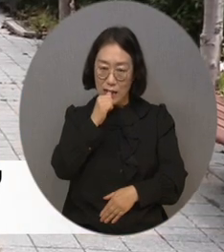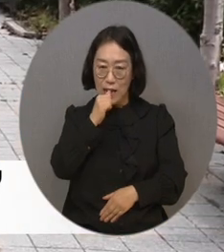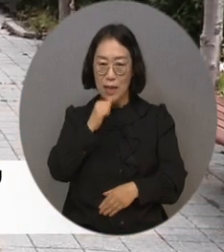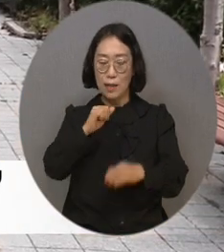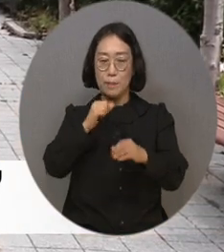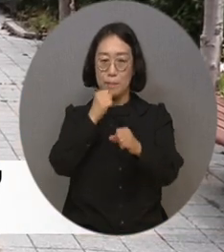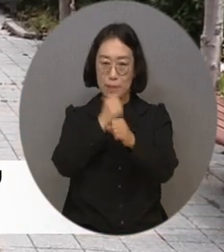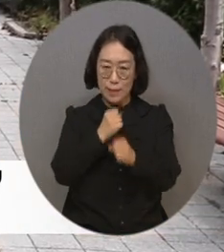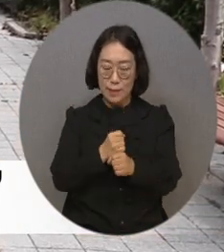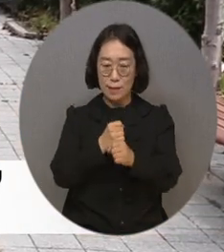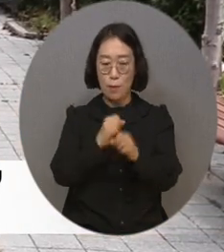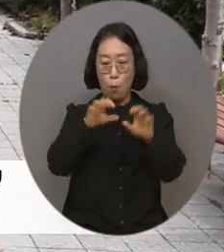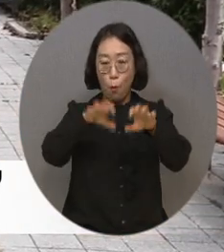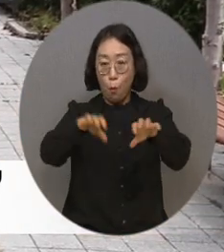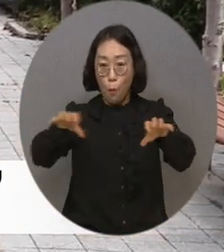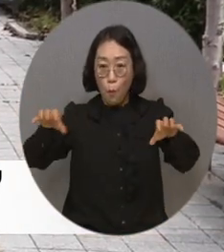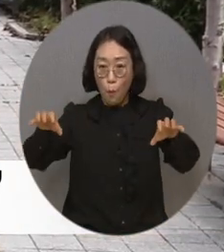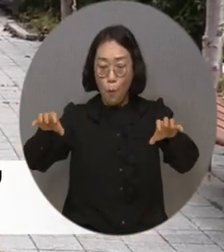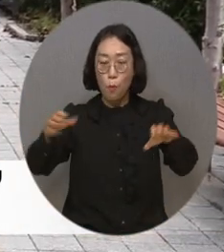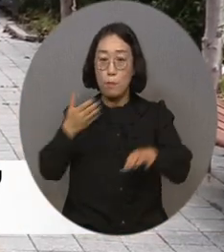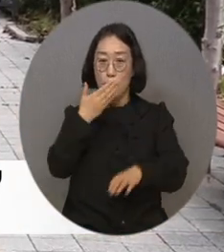손님을 반갑게 맞이하고 있습니다.